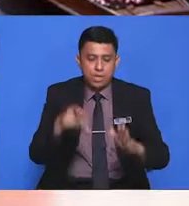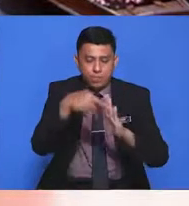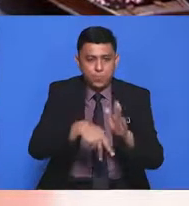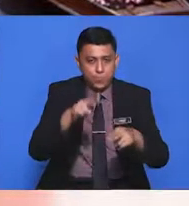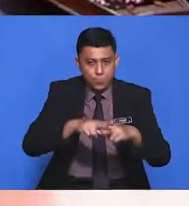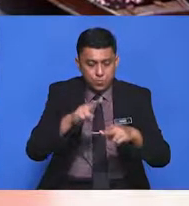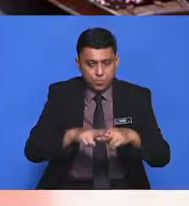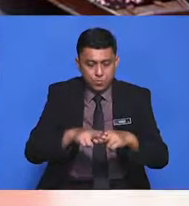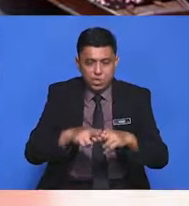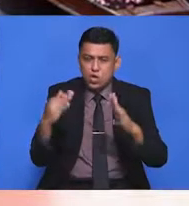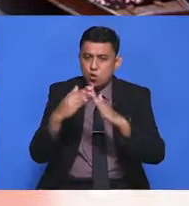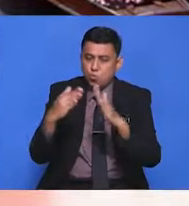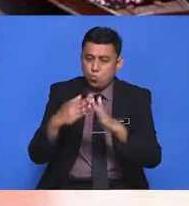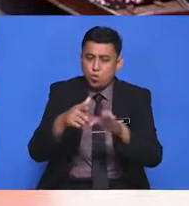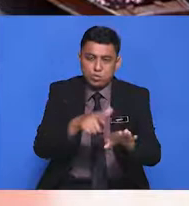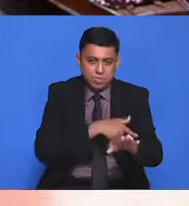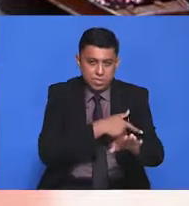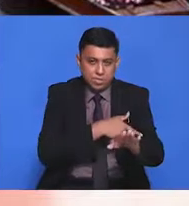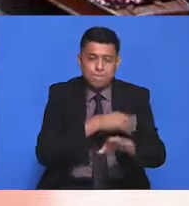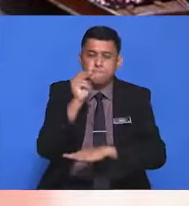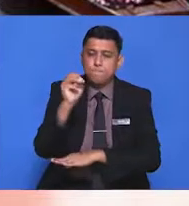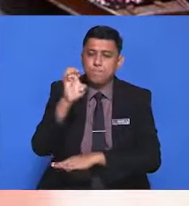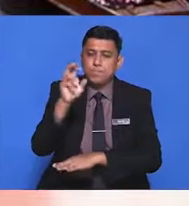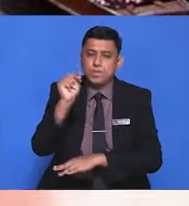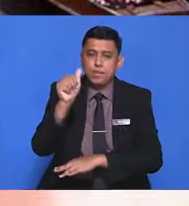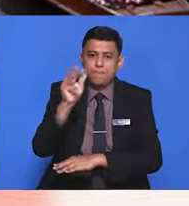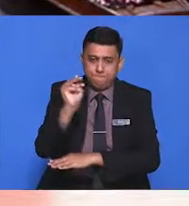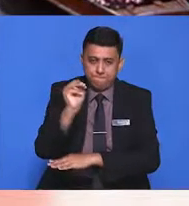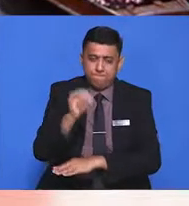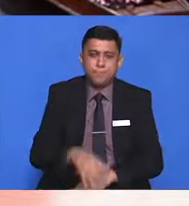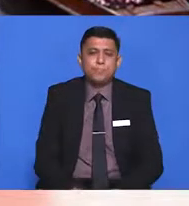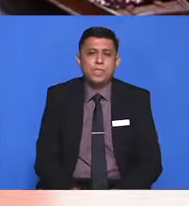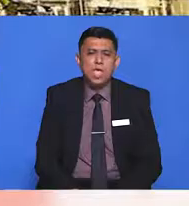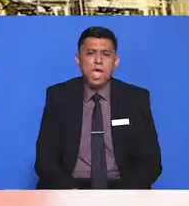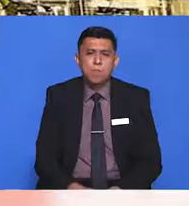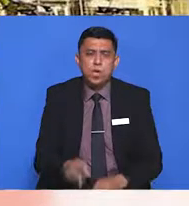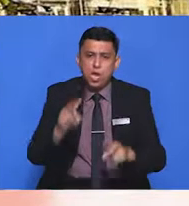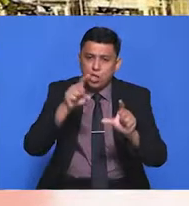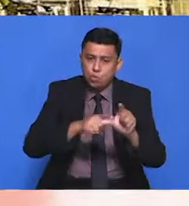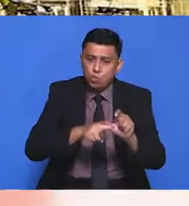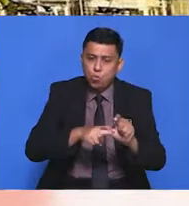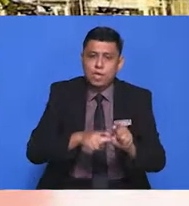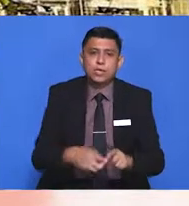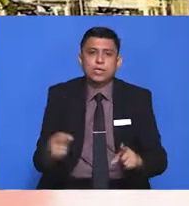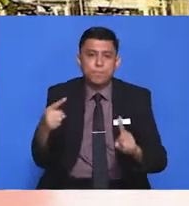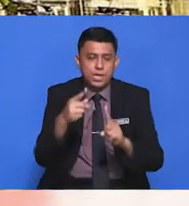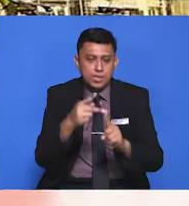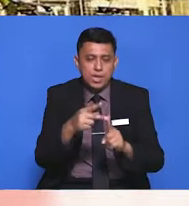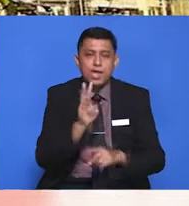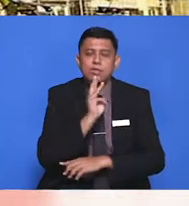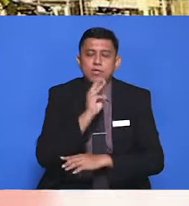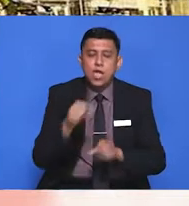Penduduk-penduduk yang mempunyai rumah di sepanjang Menam Chao Phraya bergantung kepada air sungai ini sebagai bekalan air domestik